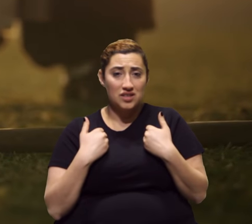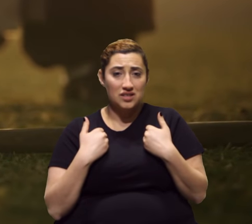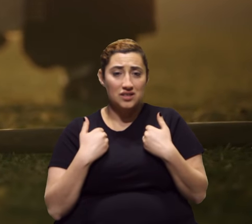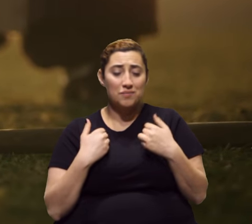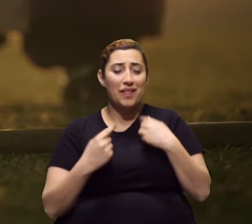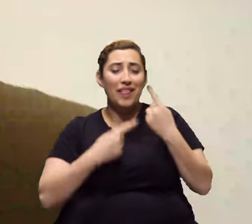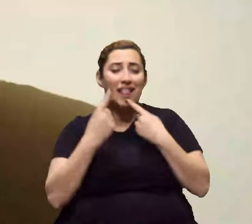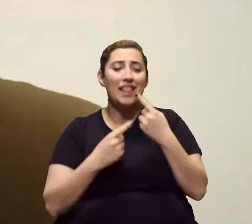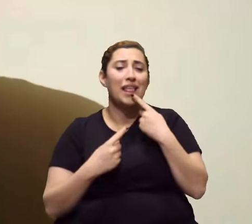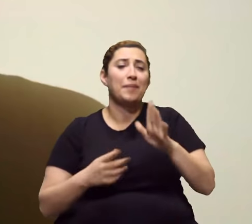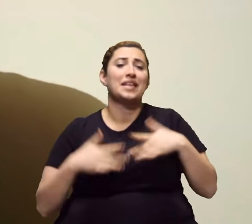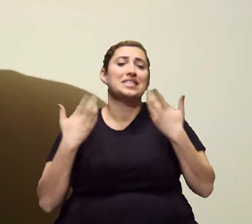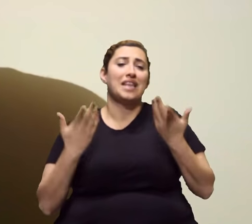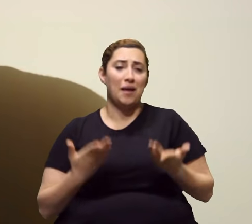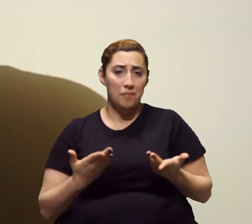söyletmeye dilimizi.